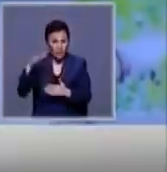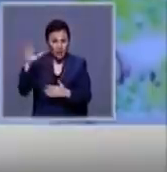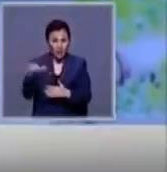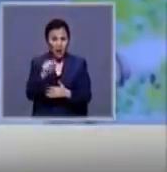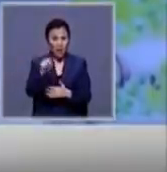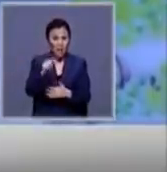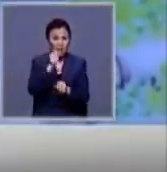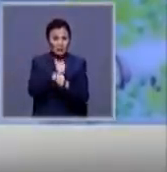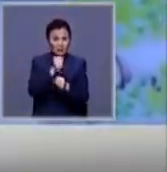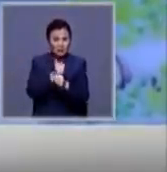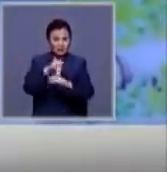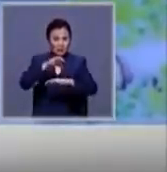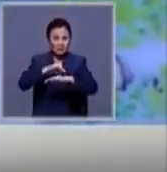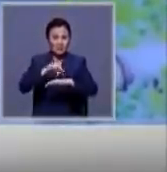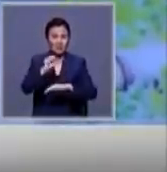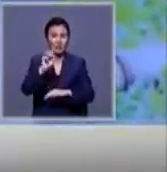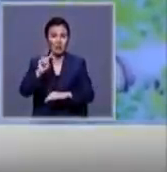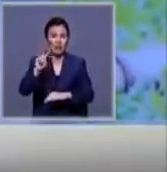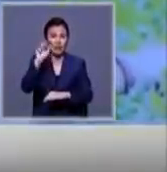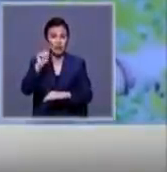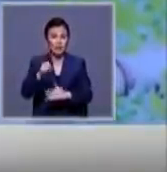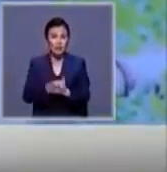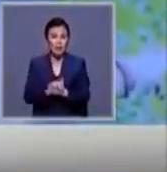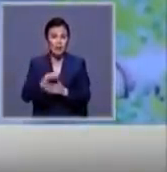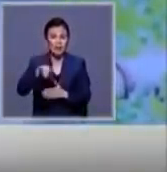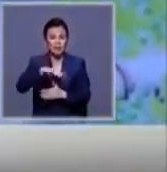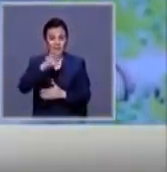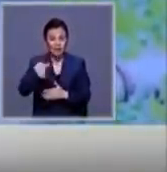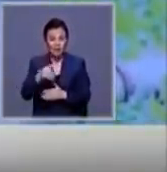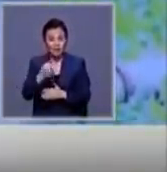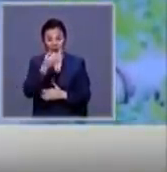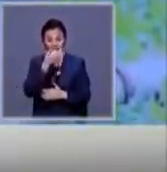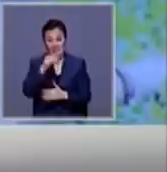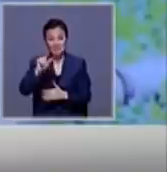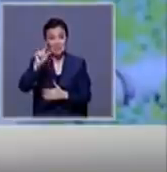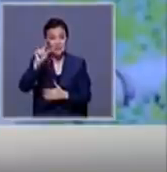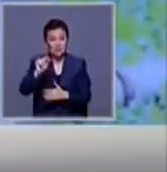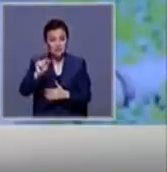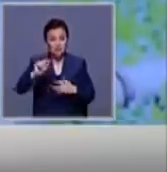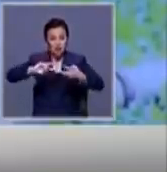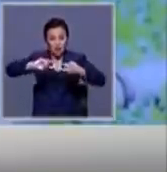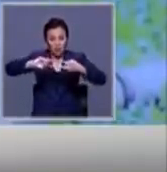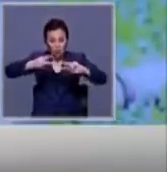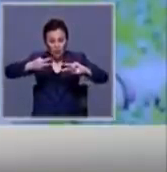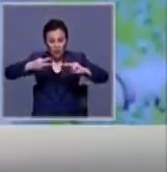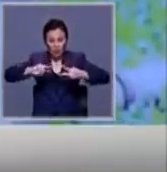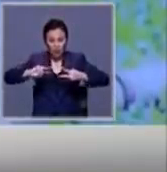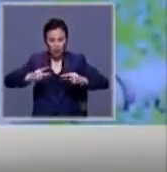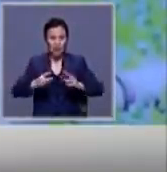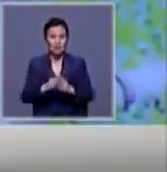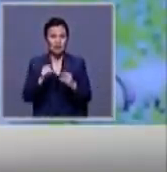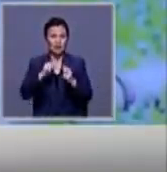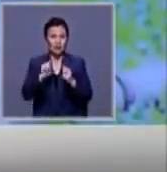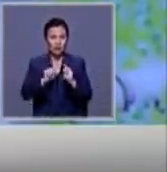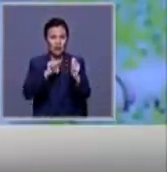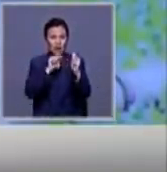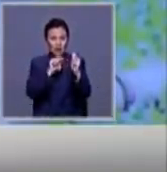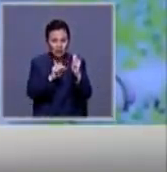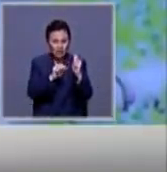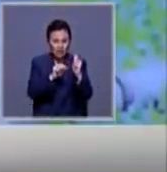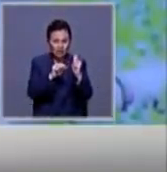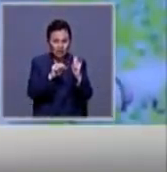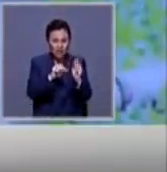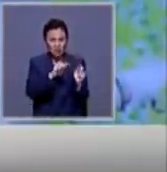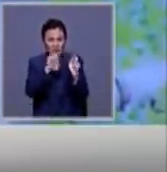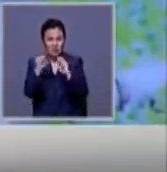ไหมล่ ะ แล้วเขาก็กำหนดให้มี20สาขาอาชีพกำหนดให้มีการเลือกไข้กันอะไรต่างๆก็เลือกตั้งแต่ระดับอำเภอขึ้นมาจังหวัดขึ้นม